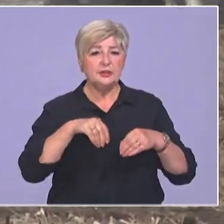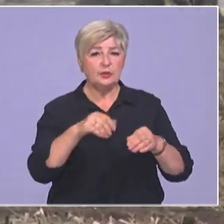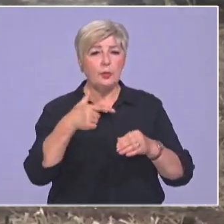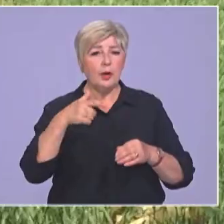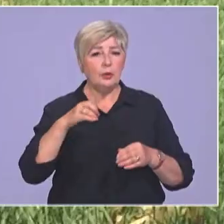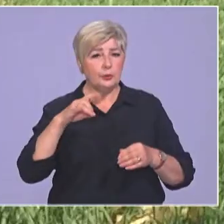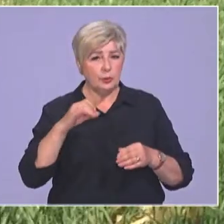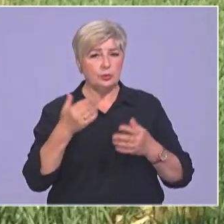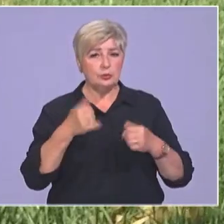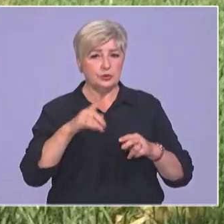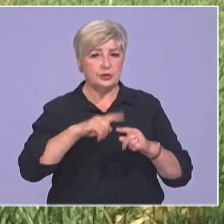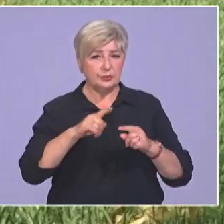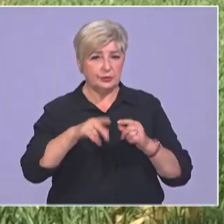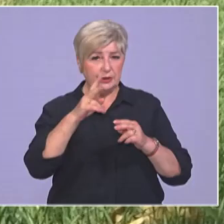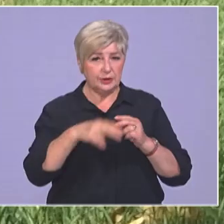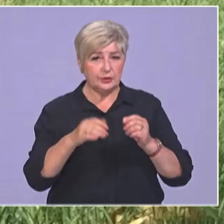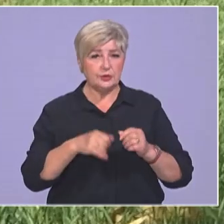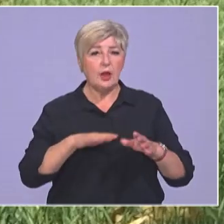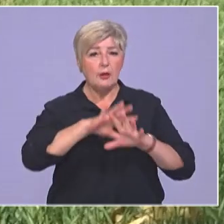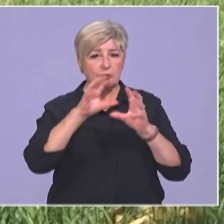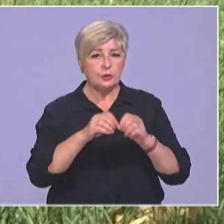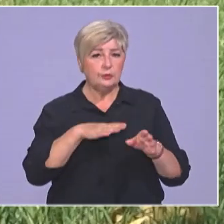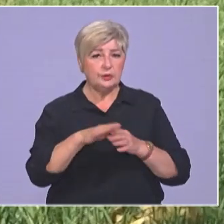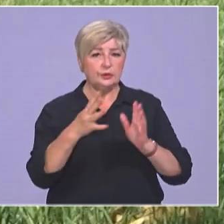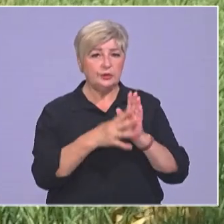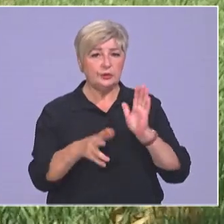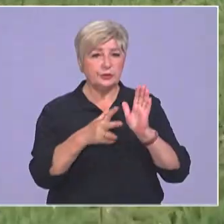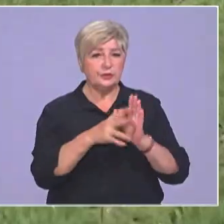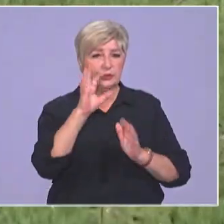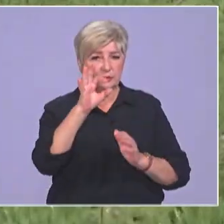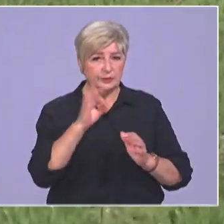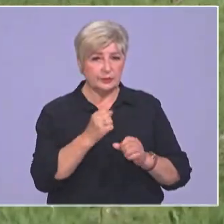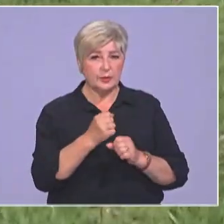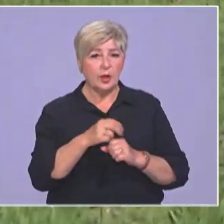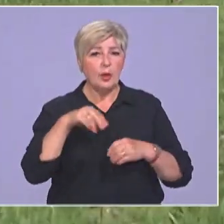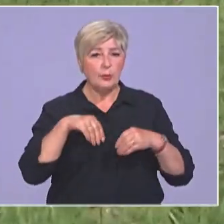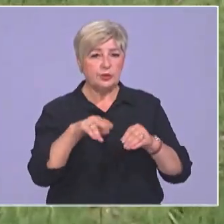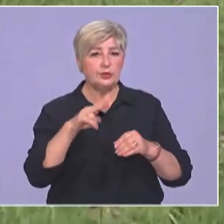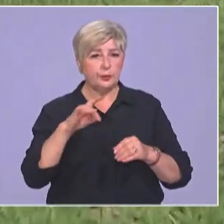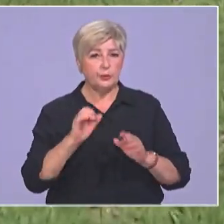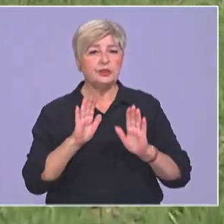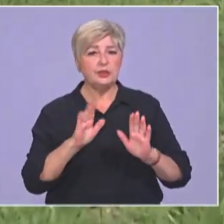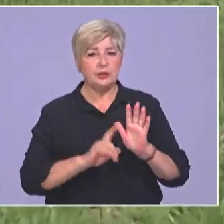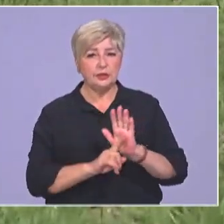стадії. Виконано понад 98% робіт. Посів проса тільки розпочали.